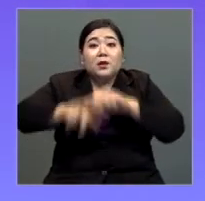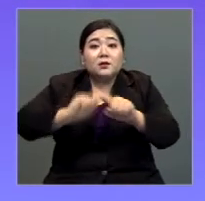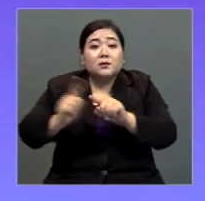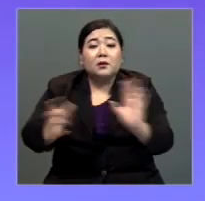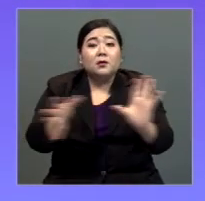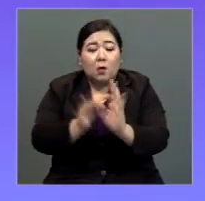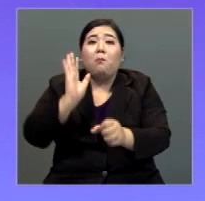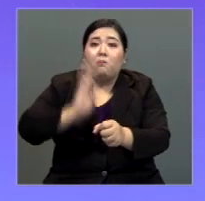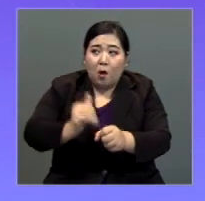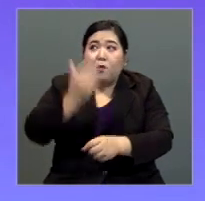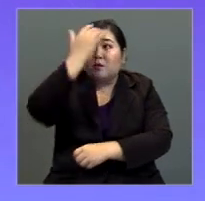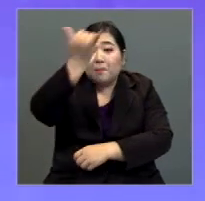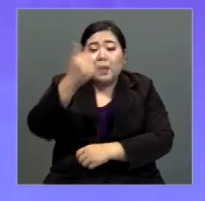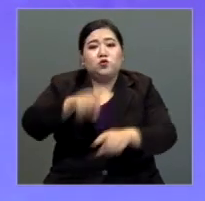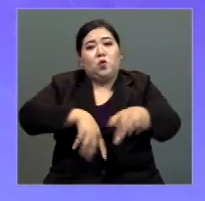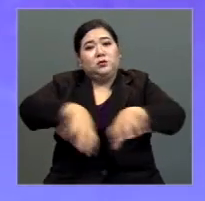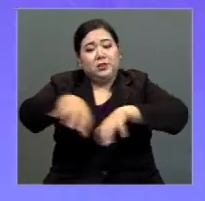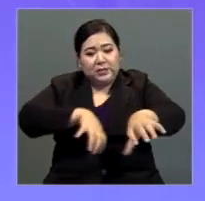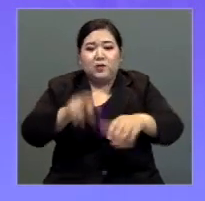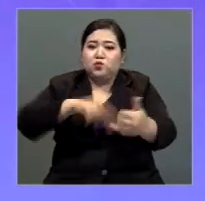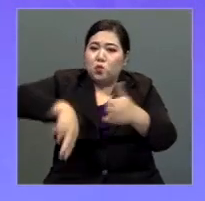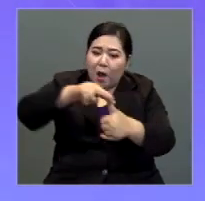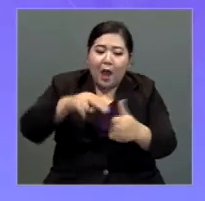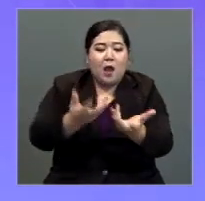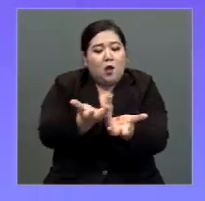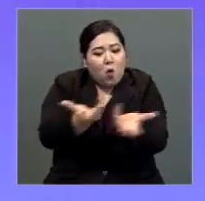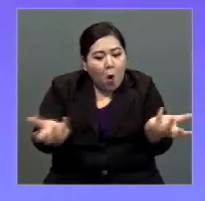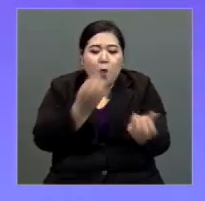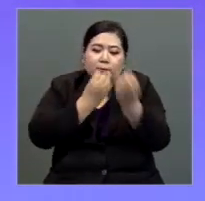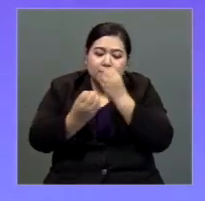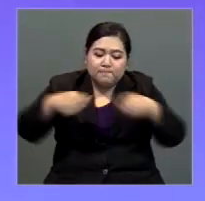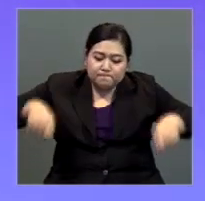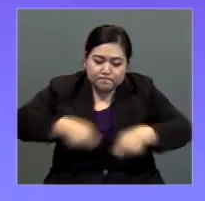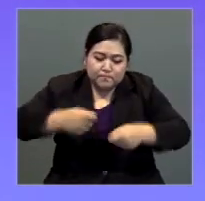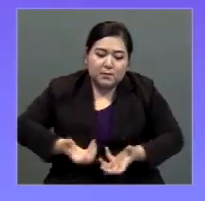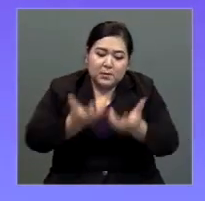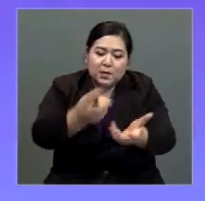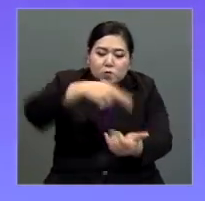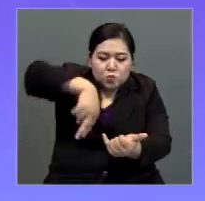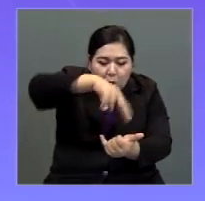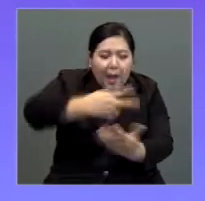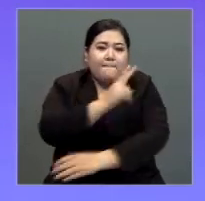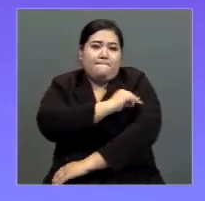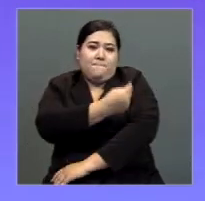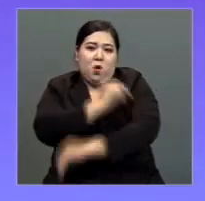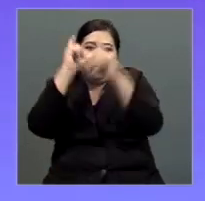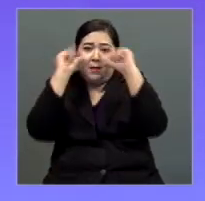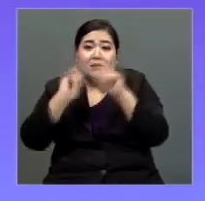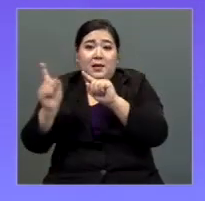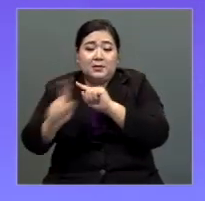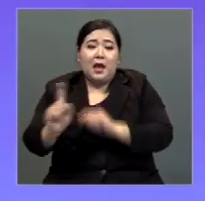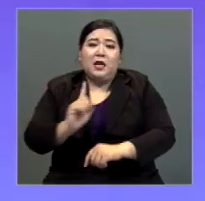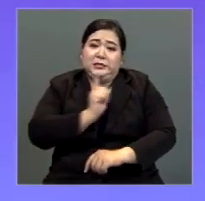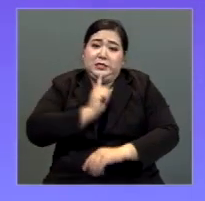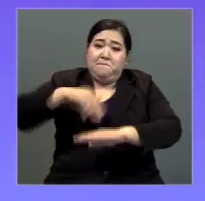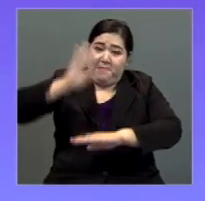โากรนอกจาก เขาต้องมีคนที่มาดูแลส่งข้าวส่น้ำหาอาหารแล้วบุคภาคอนทางการแพทยอย่างน้อยหนึ่งคนก็จะต